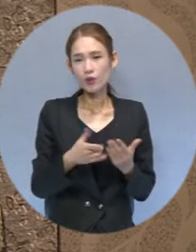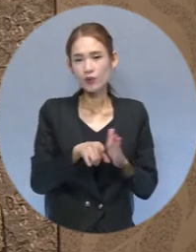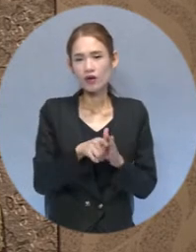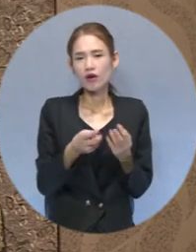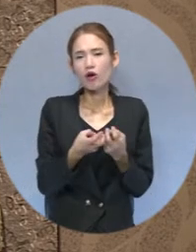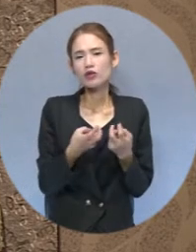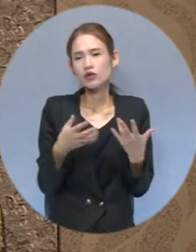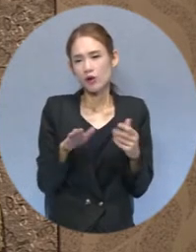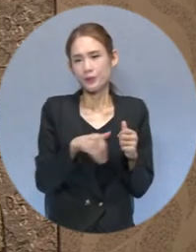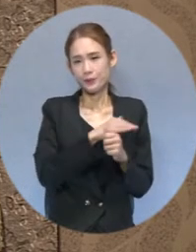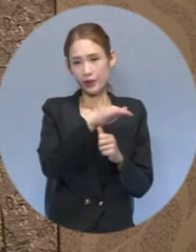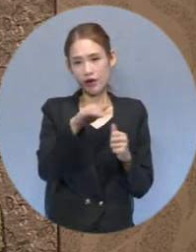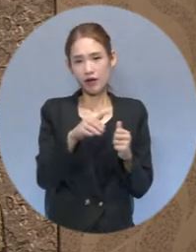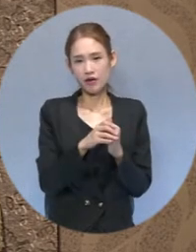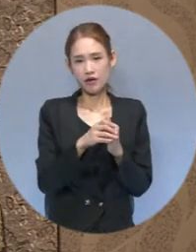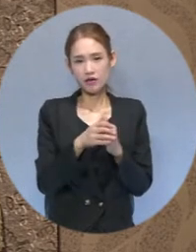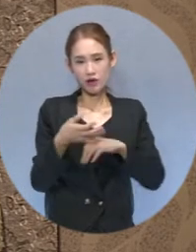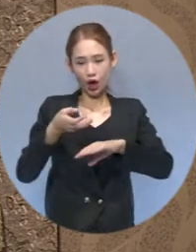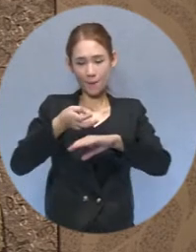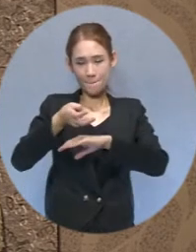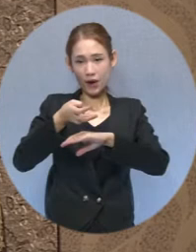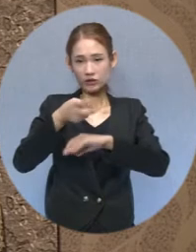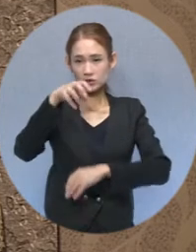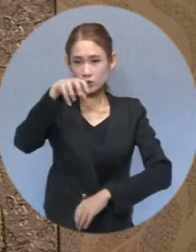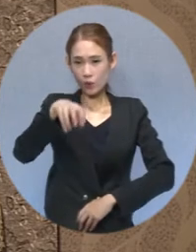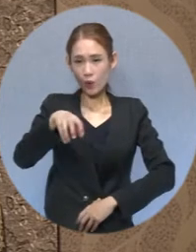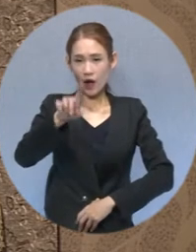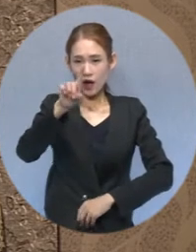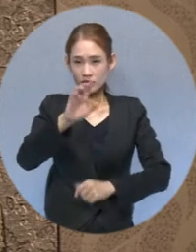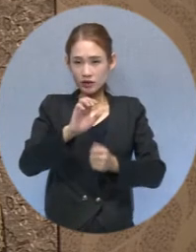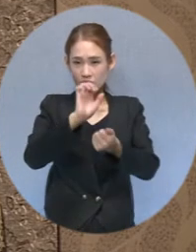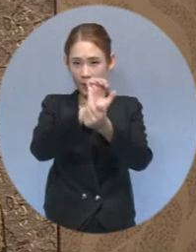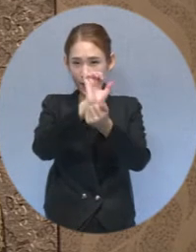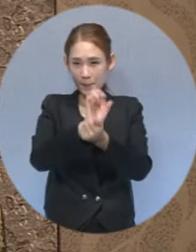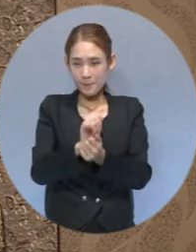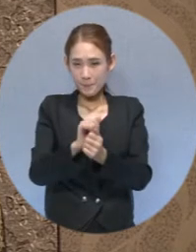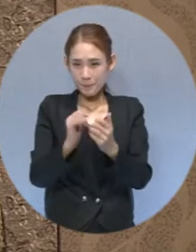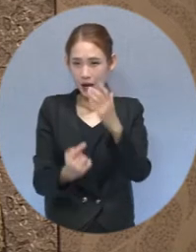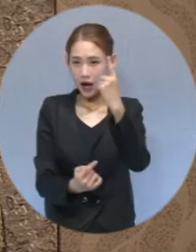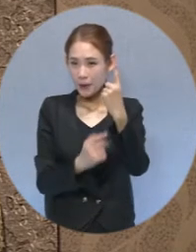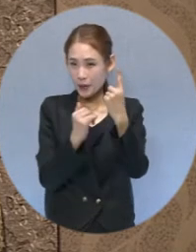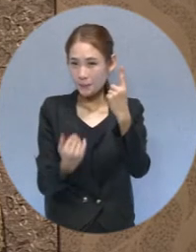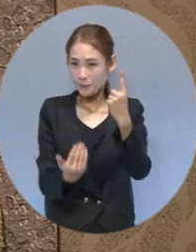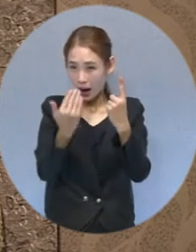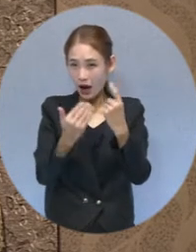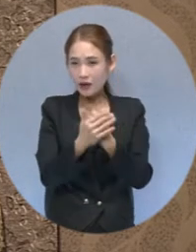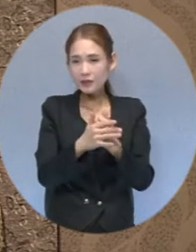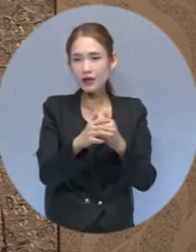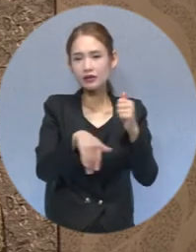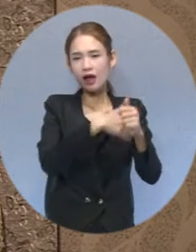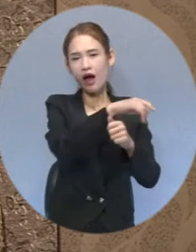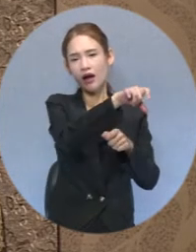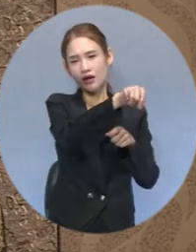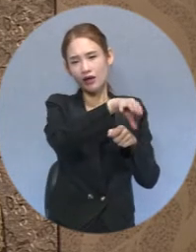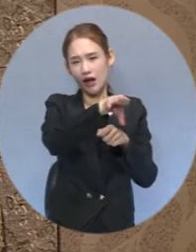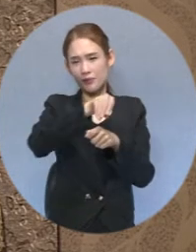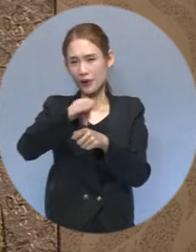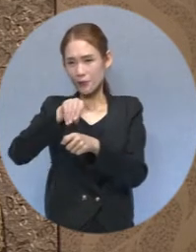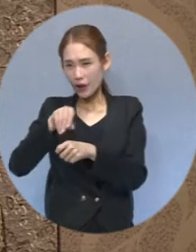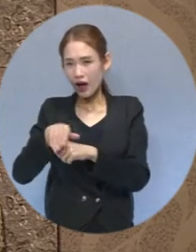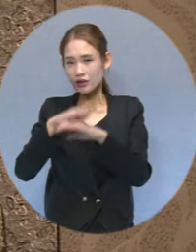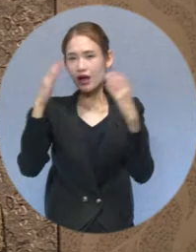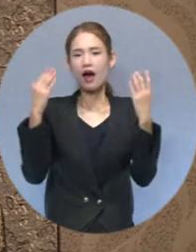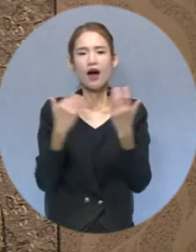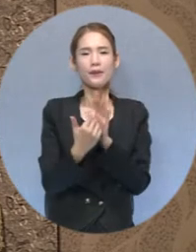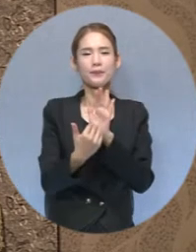거고 예. 버스 노선 한 곳에서 코로나 확진자가 나오면 인근에 있는 버스 회사에서 다 차출이 됩니다. 그 회사